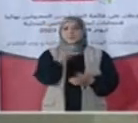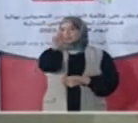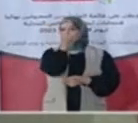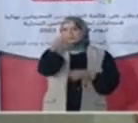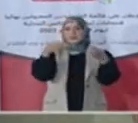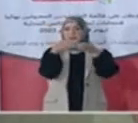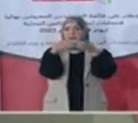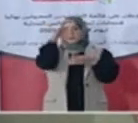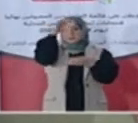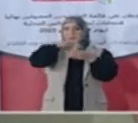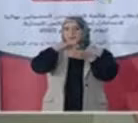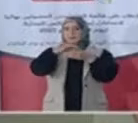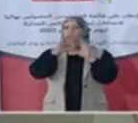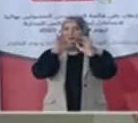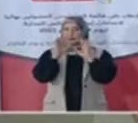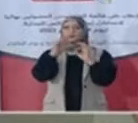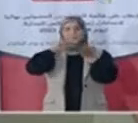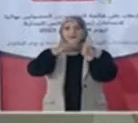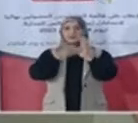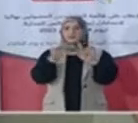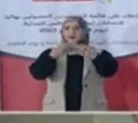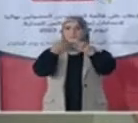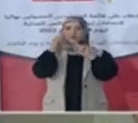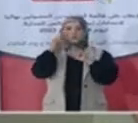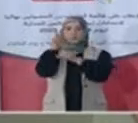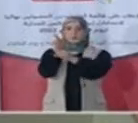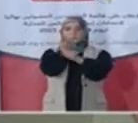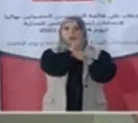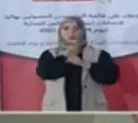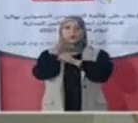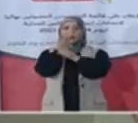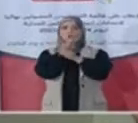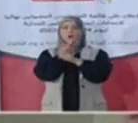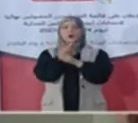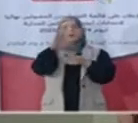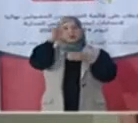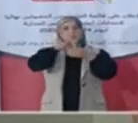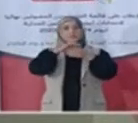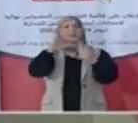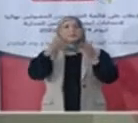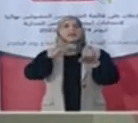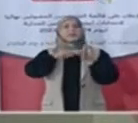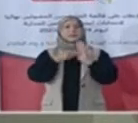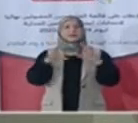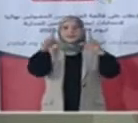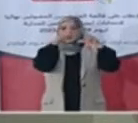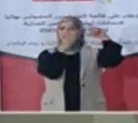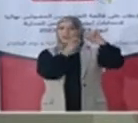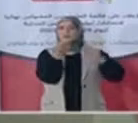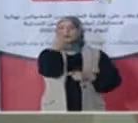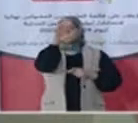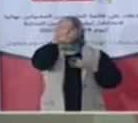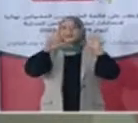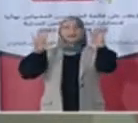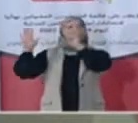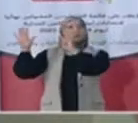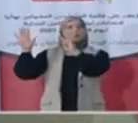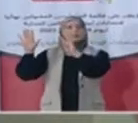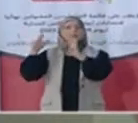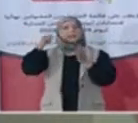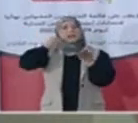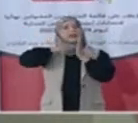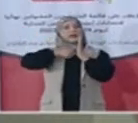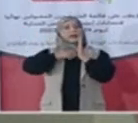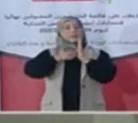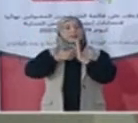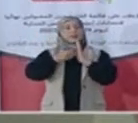الهيئة أتاحت كل إمكانية التثبت للناخبين وإمكانية التحيين عبر خدمة نجمة 195 نجمة رقم بطاقة تعريف